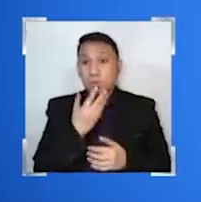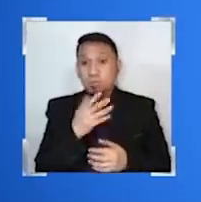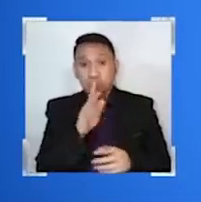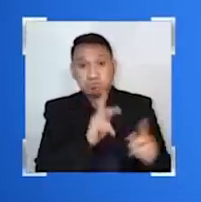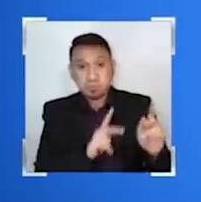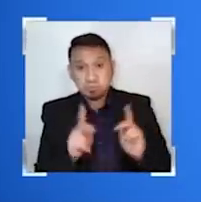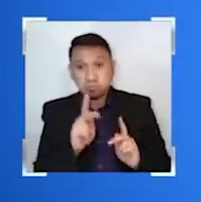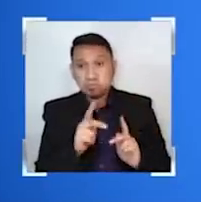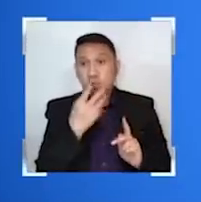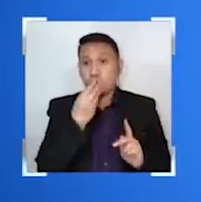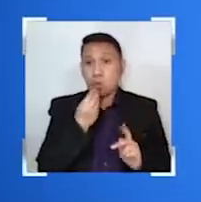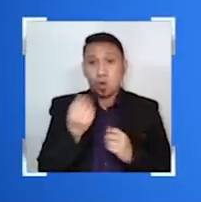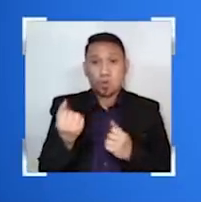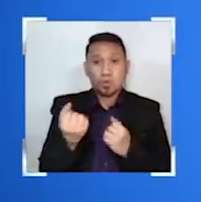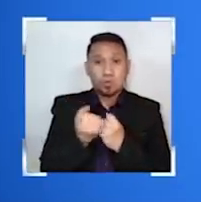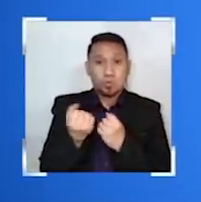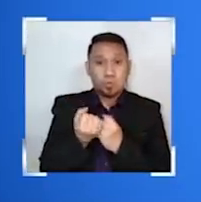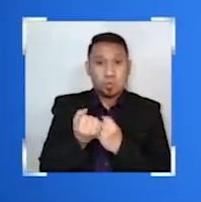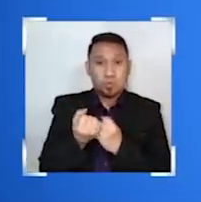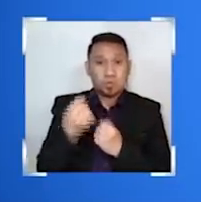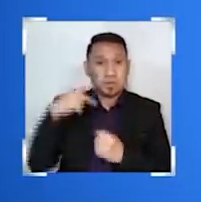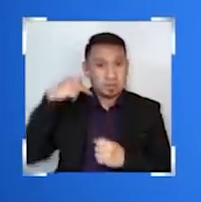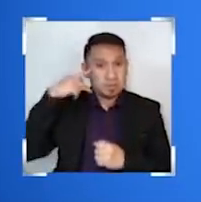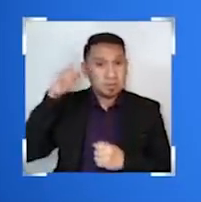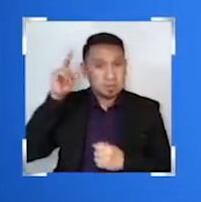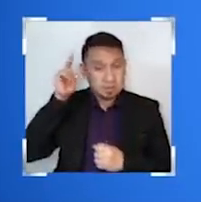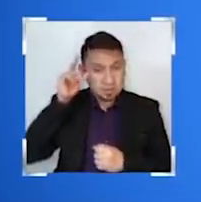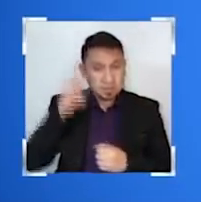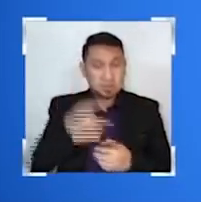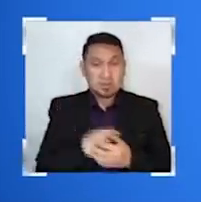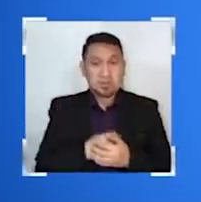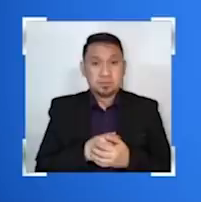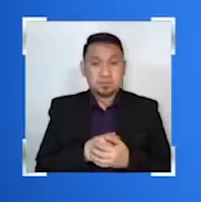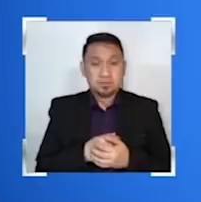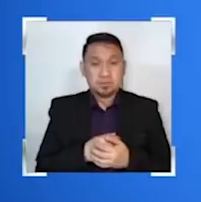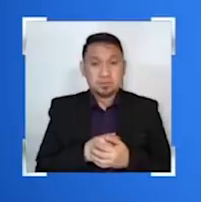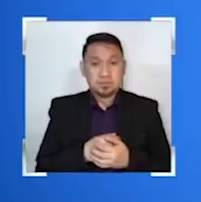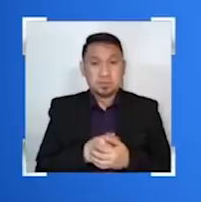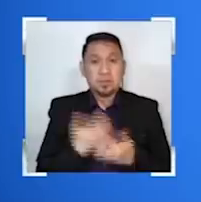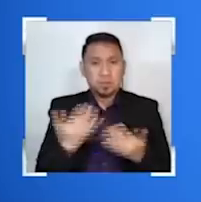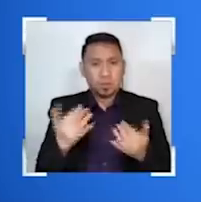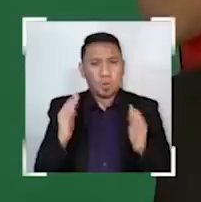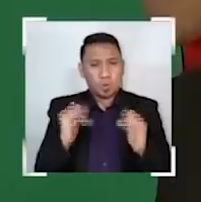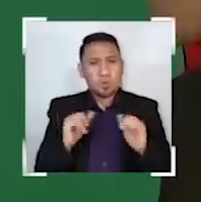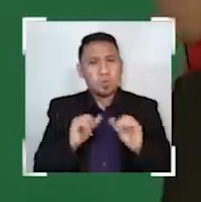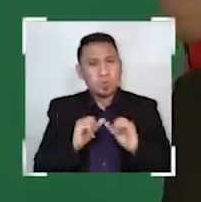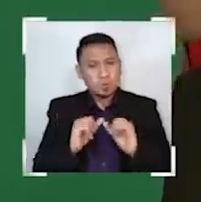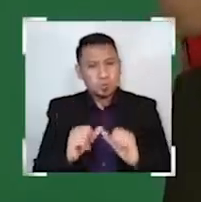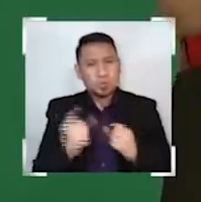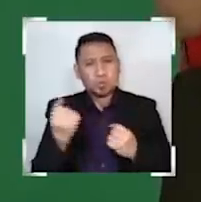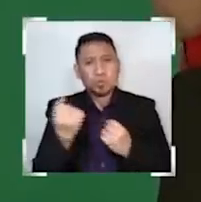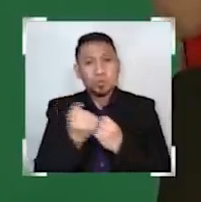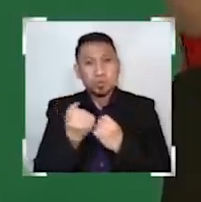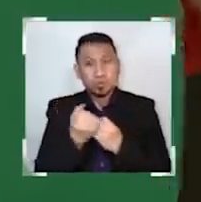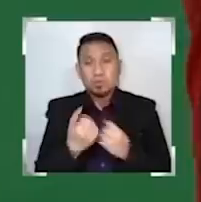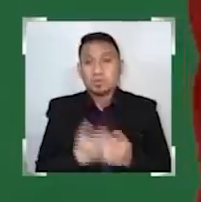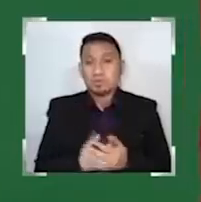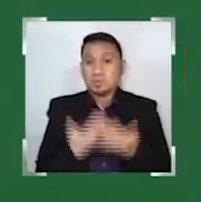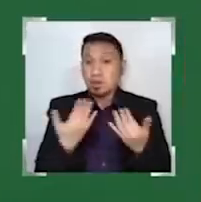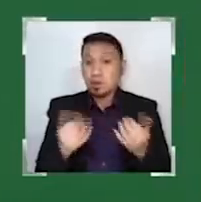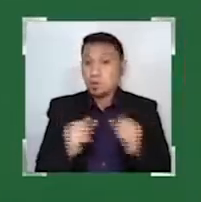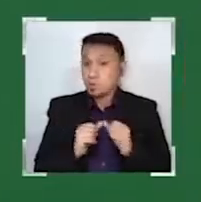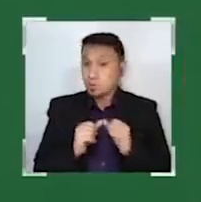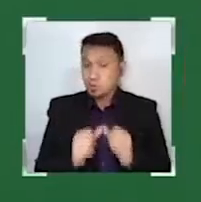supporting him in this fight, in this political battle, will continue to support him. Patuloy namang sinusuportahan